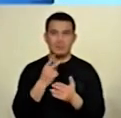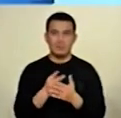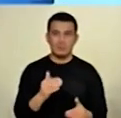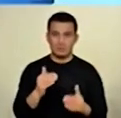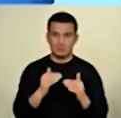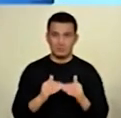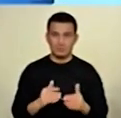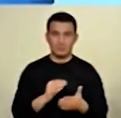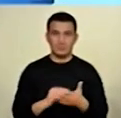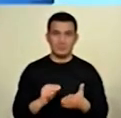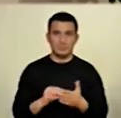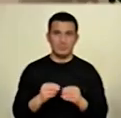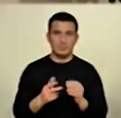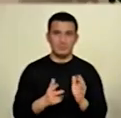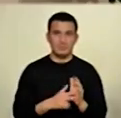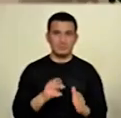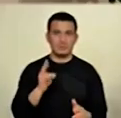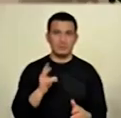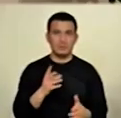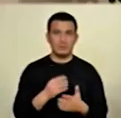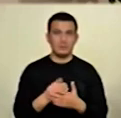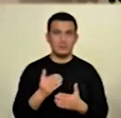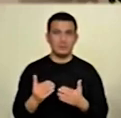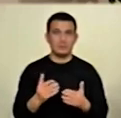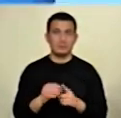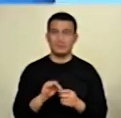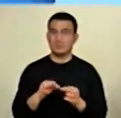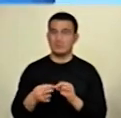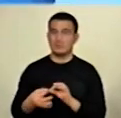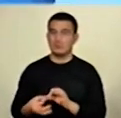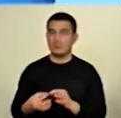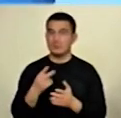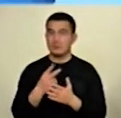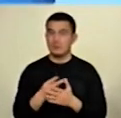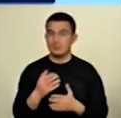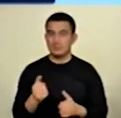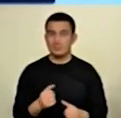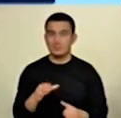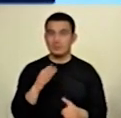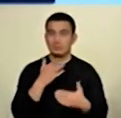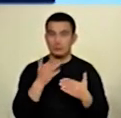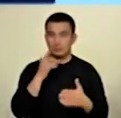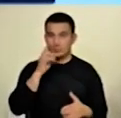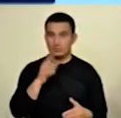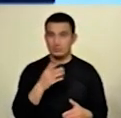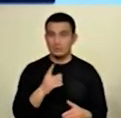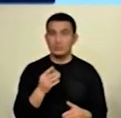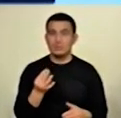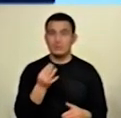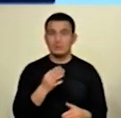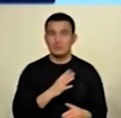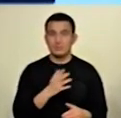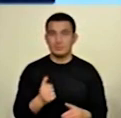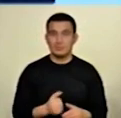pastga yozyapmiz. 18-noyabr O'zbekiston Respublikasi bayrog'i qabul qilingan kun. Demak, matnli ma'lumotni veb sahifamizga